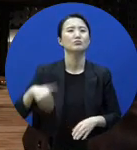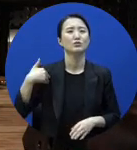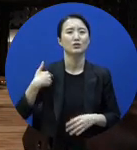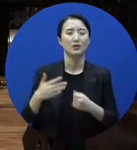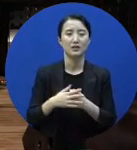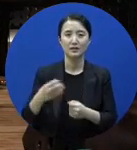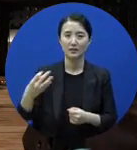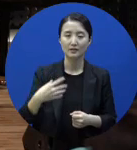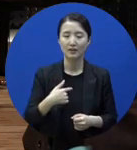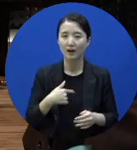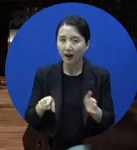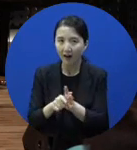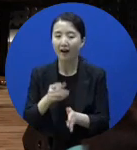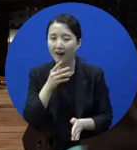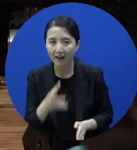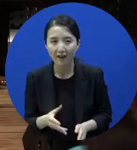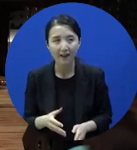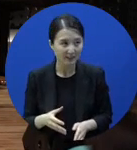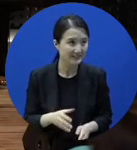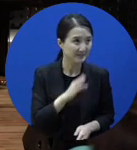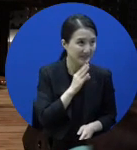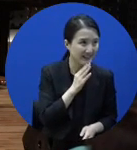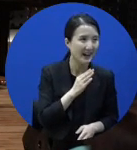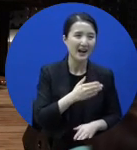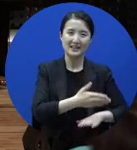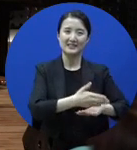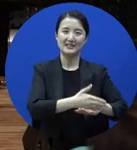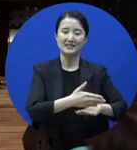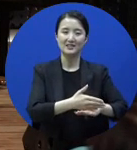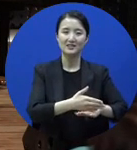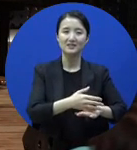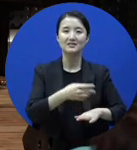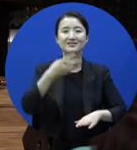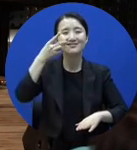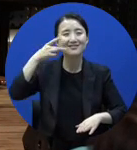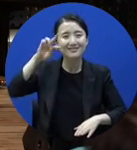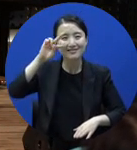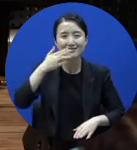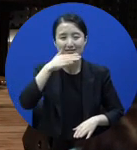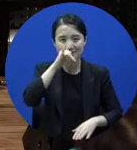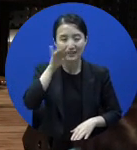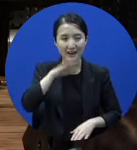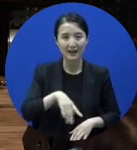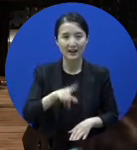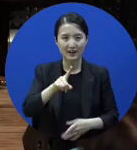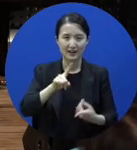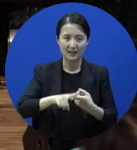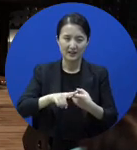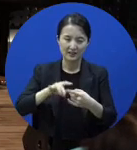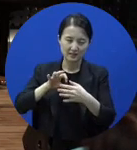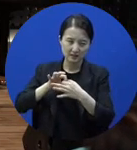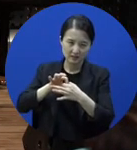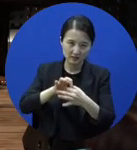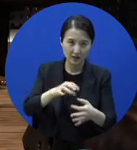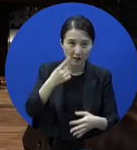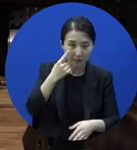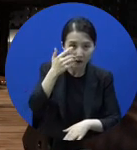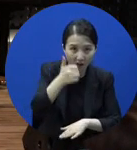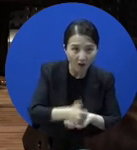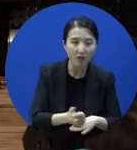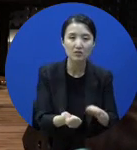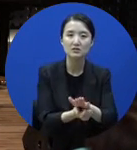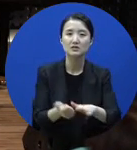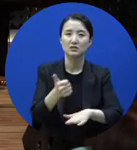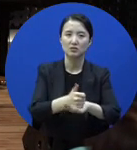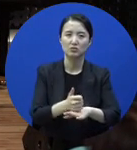보니까 잘 모르는 경우가 있어요. 결국은 비즈니스도 정확히 자기가 대입해서 원하는 결과물을 만들어내야 되는